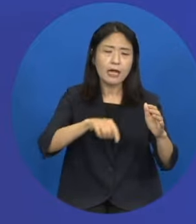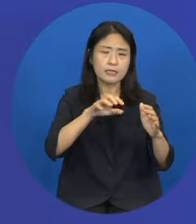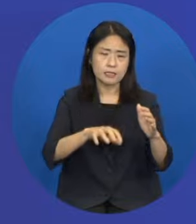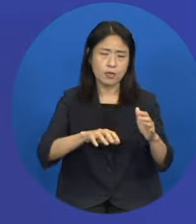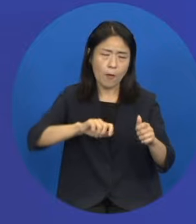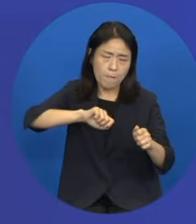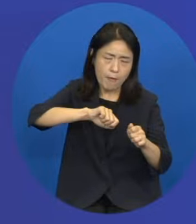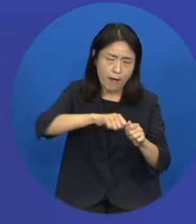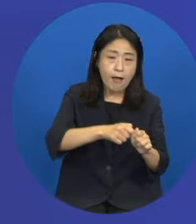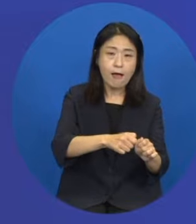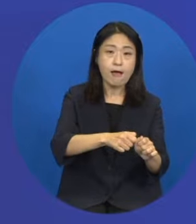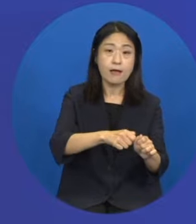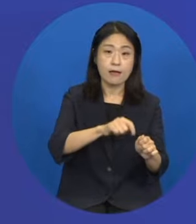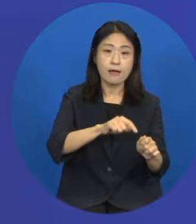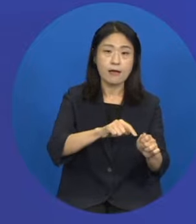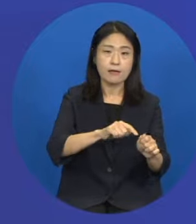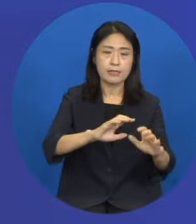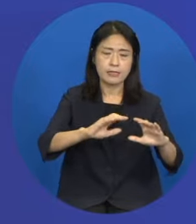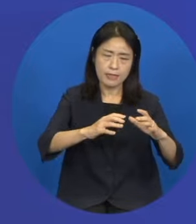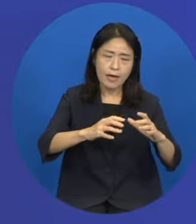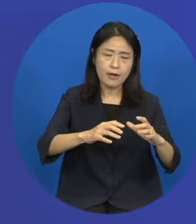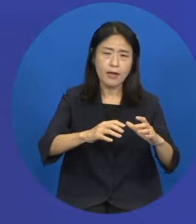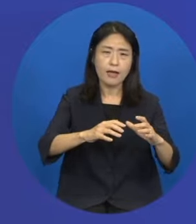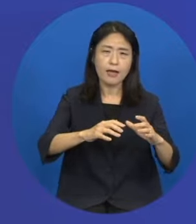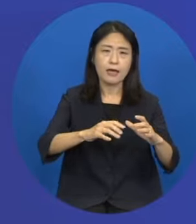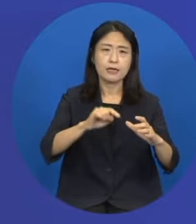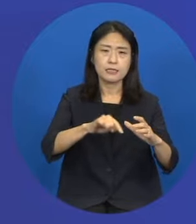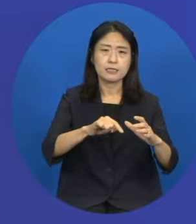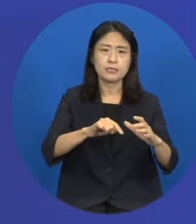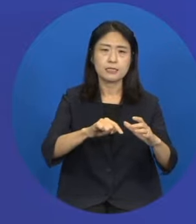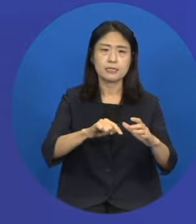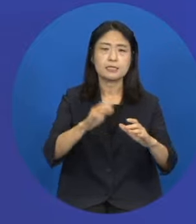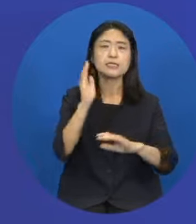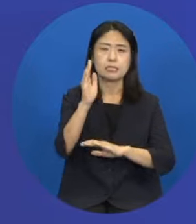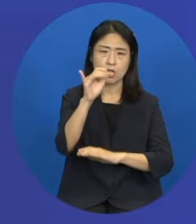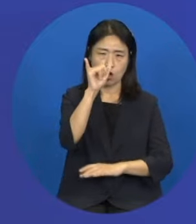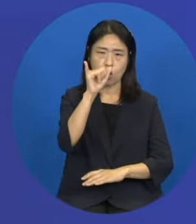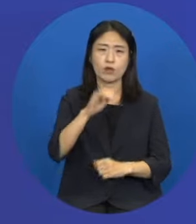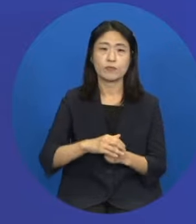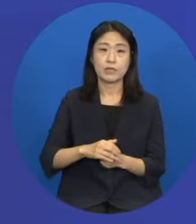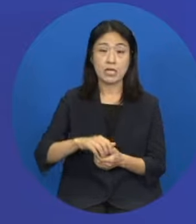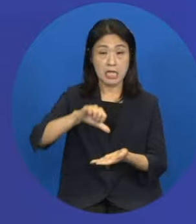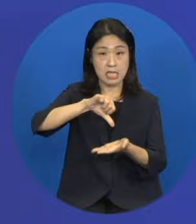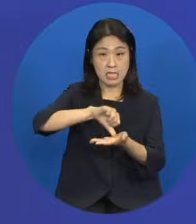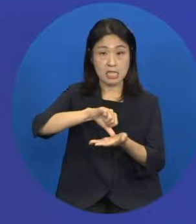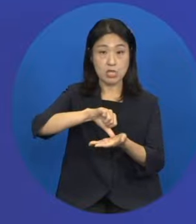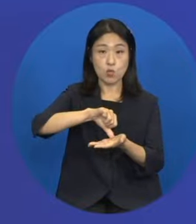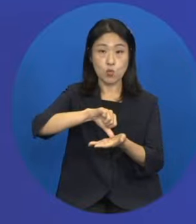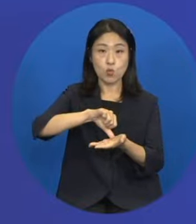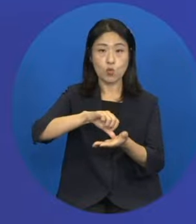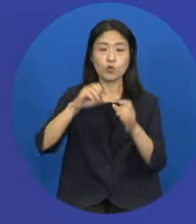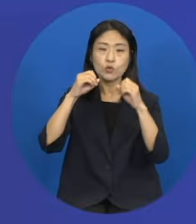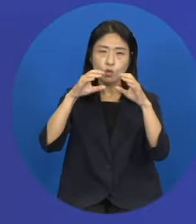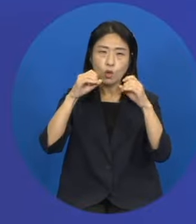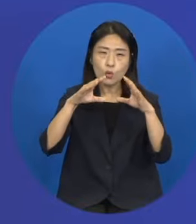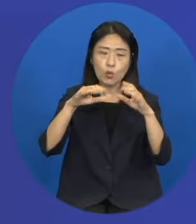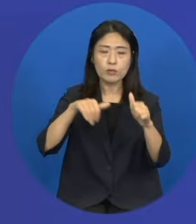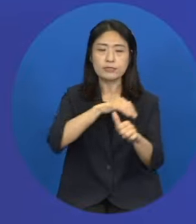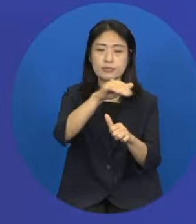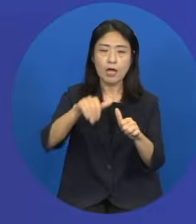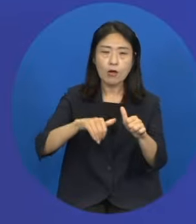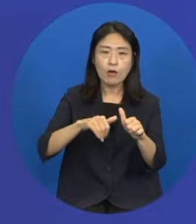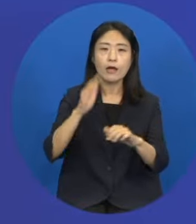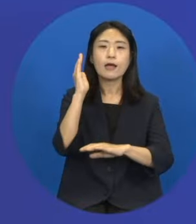간증들과 보고가 있었는데요. 인도 교회에 대한 박해와 선교 현장을 나누신 분이 있었습니다. 바부